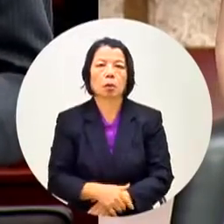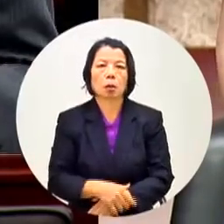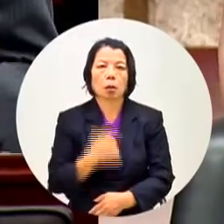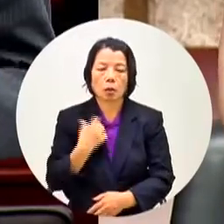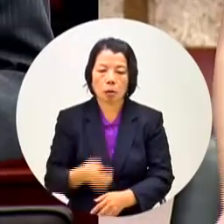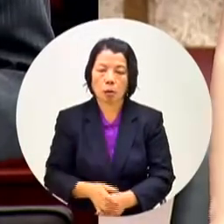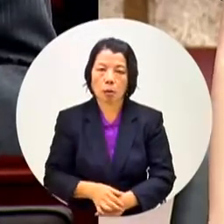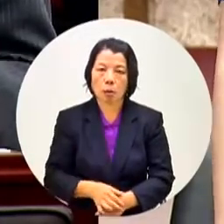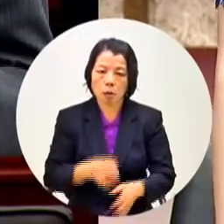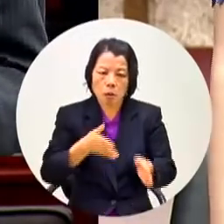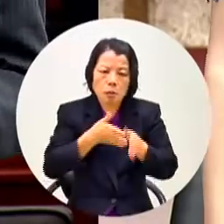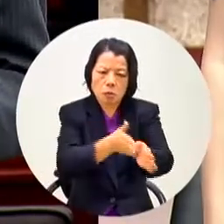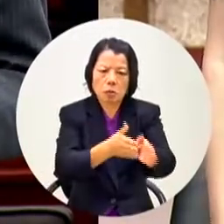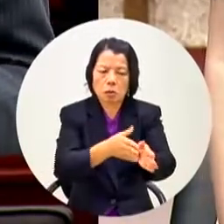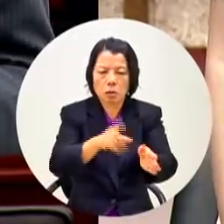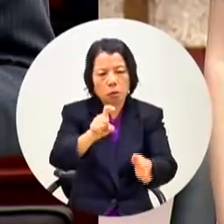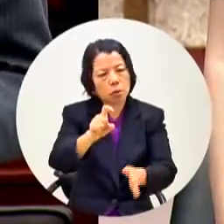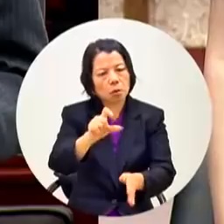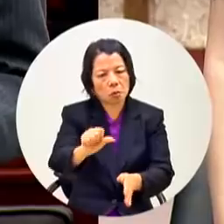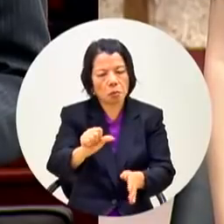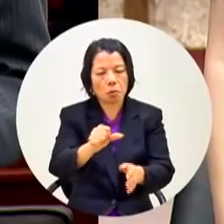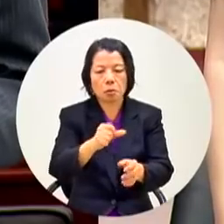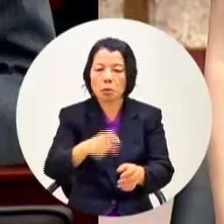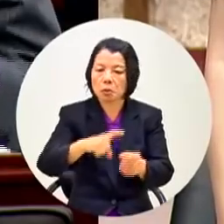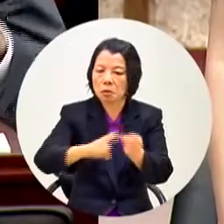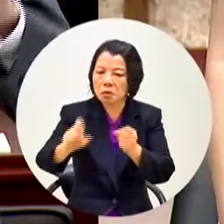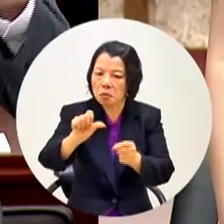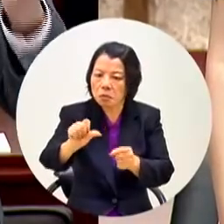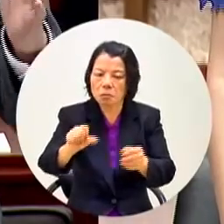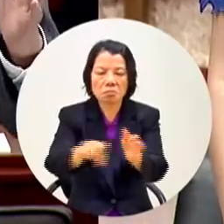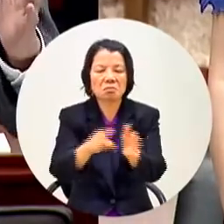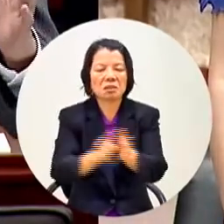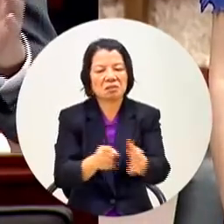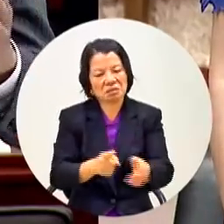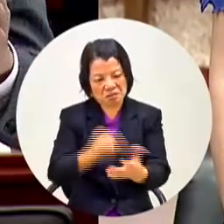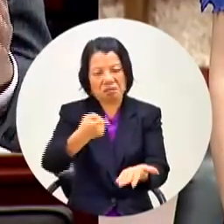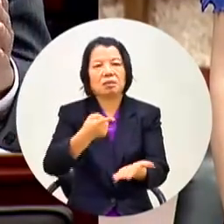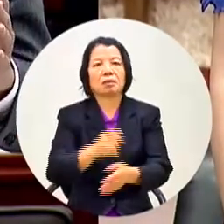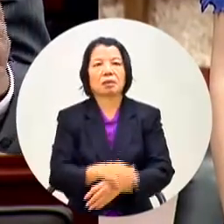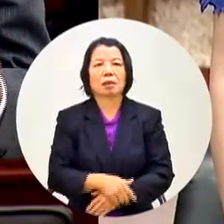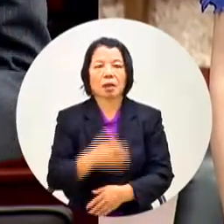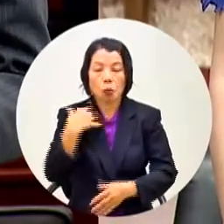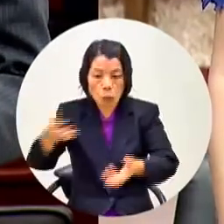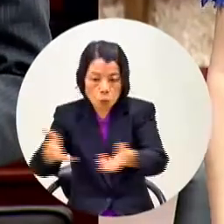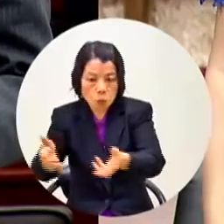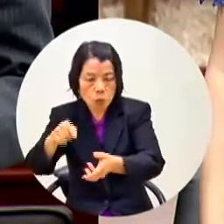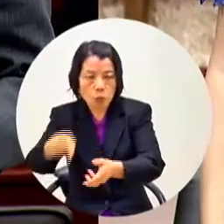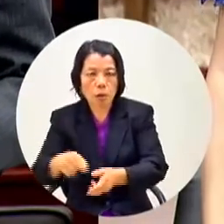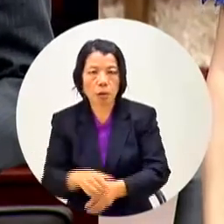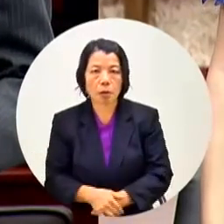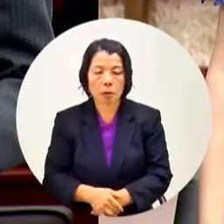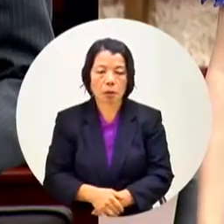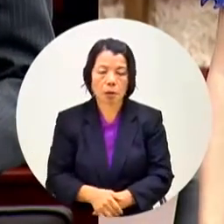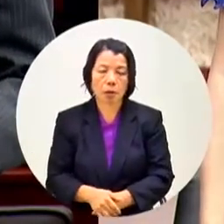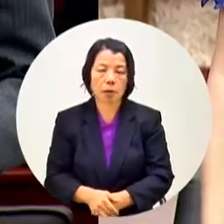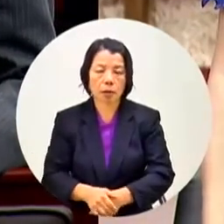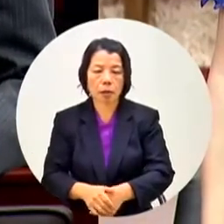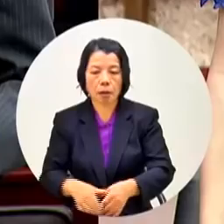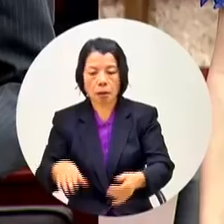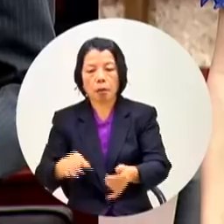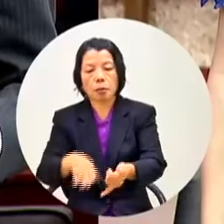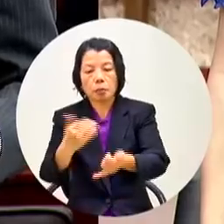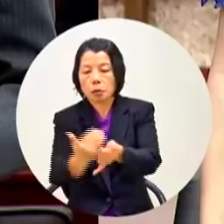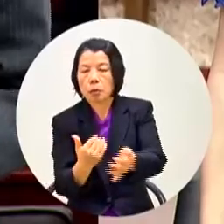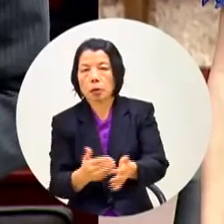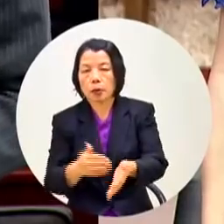望说，就目前在二阶里面可以施作路份，包括西宁港线跟东宁港线，总共有12个站。那我希望